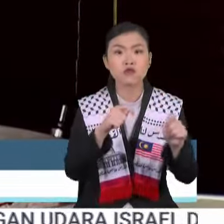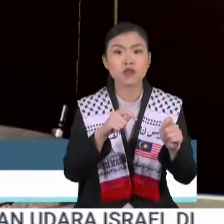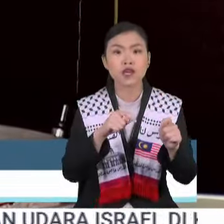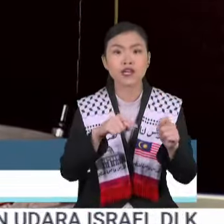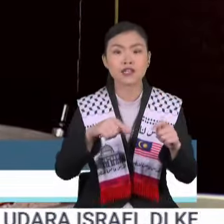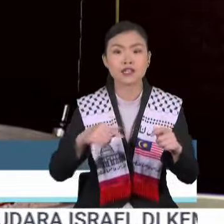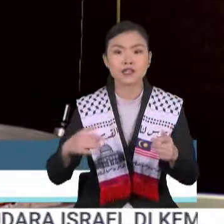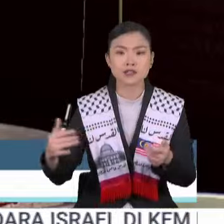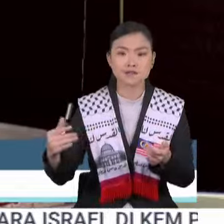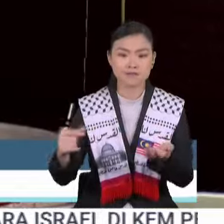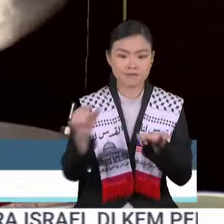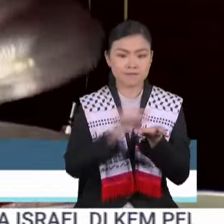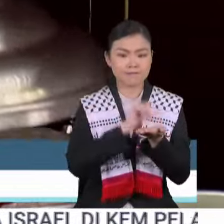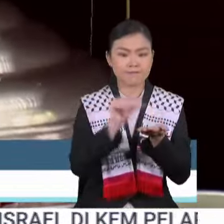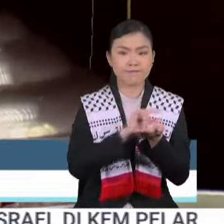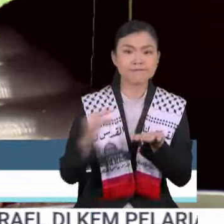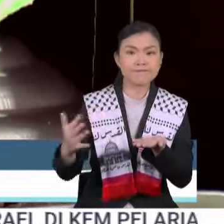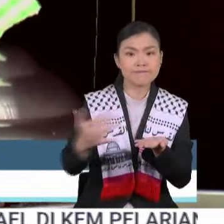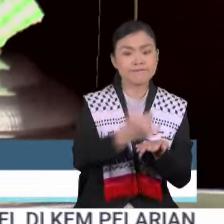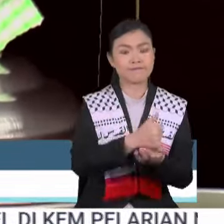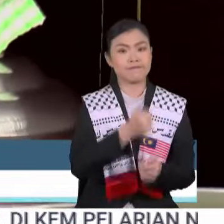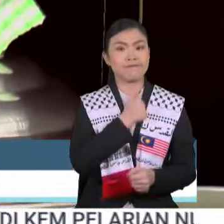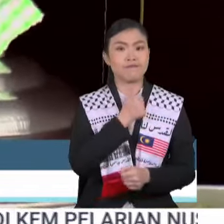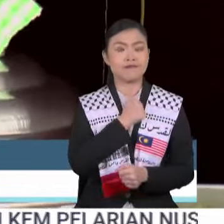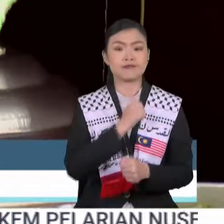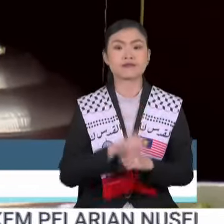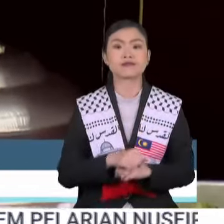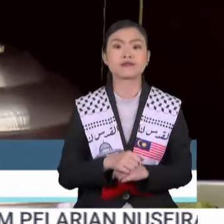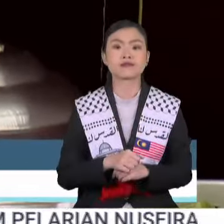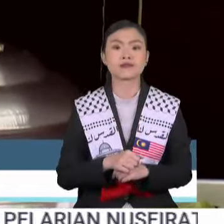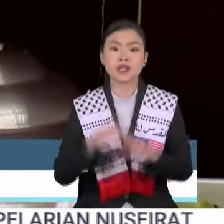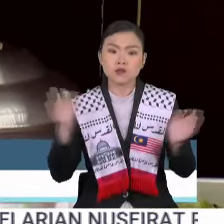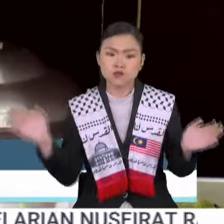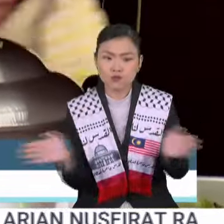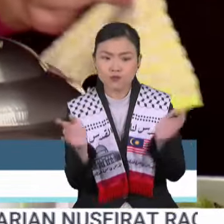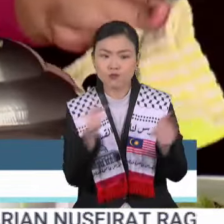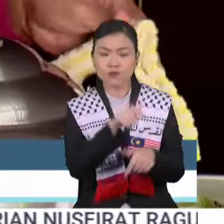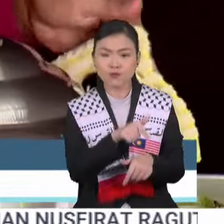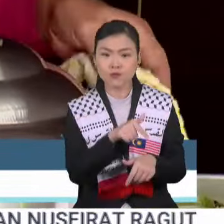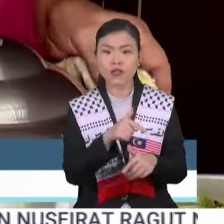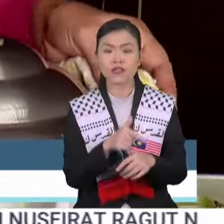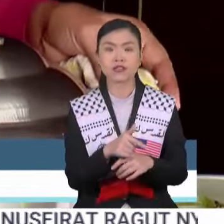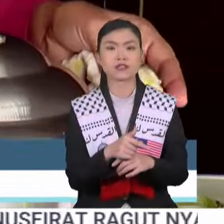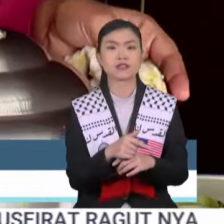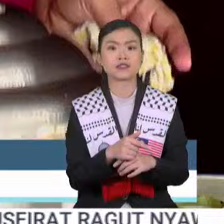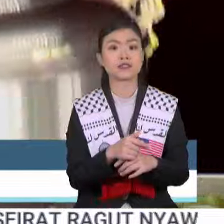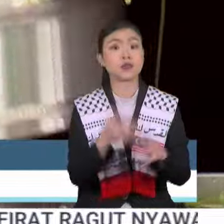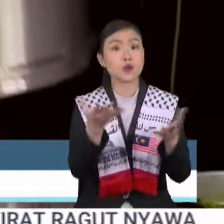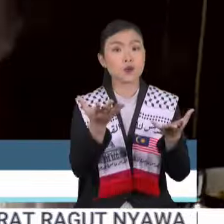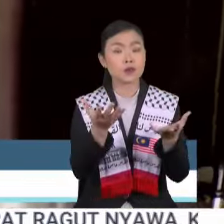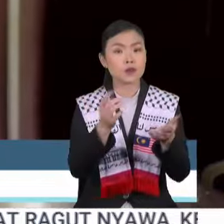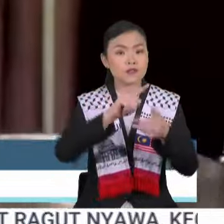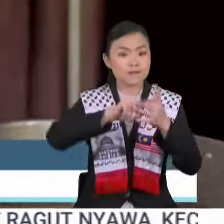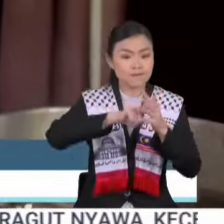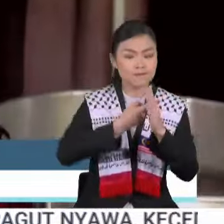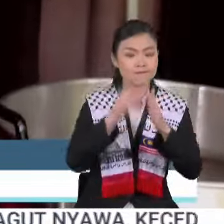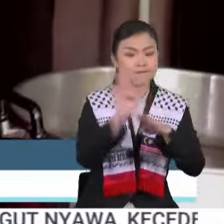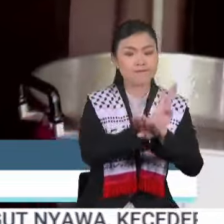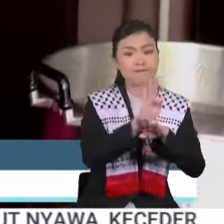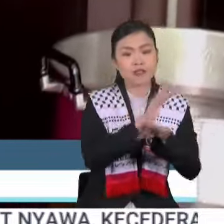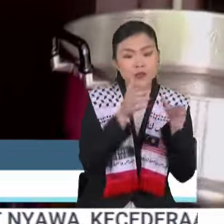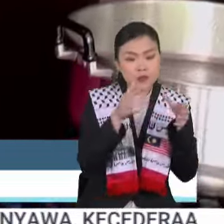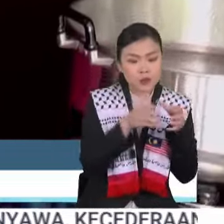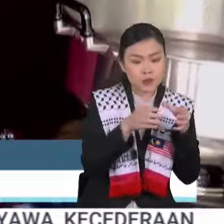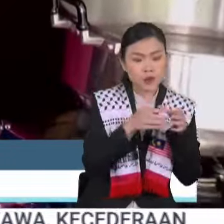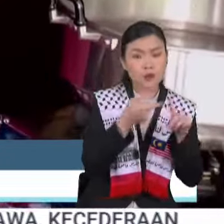sendiri. Permintaan menggalakkan daripada orang ramai memberikan dia semangat untuk menjalankan perniagaan itu secara